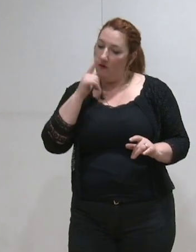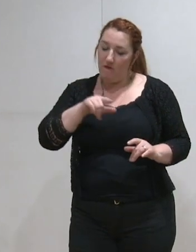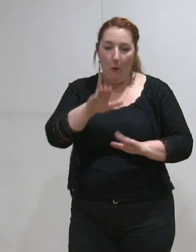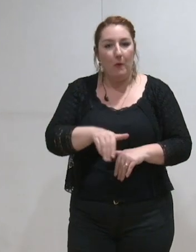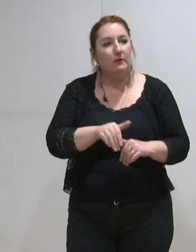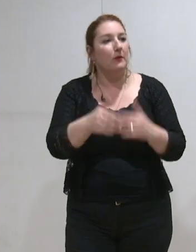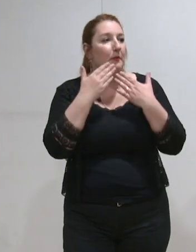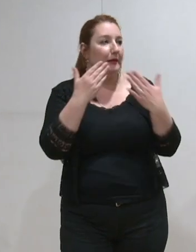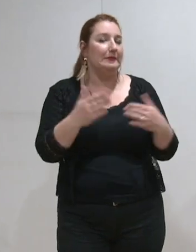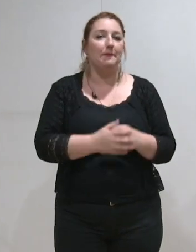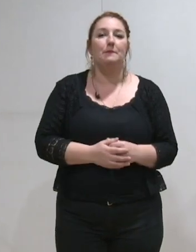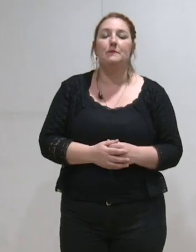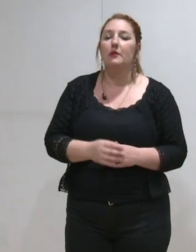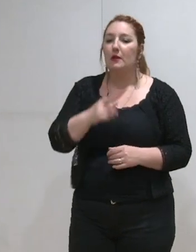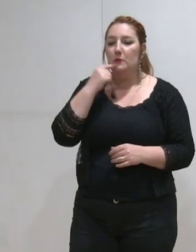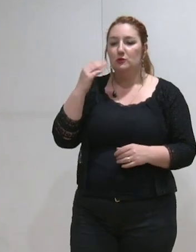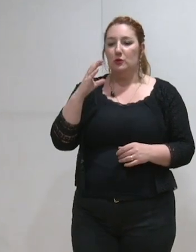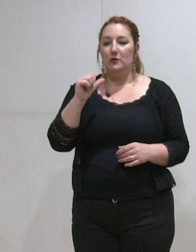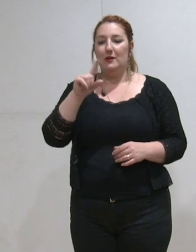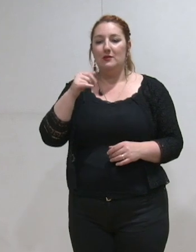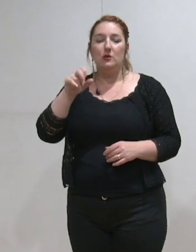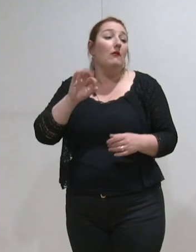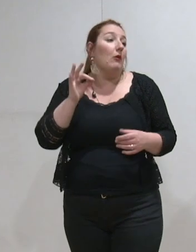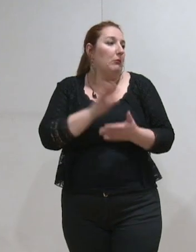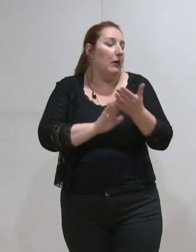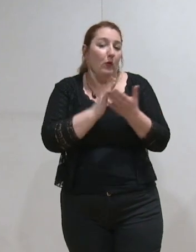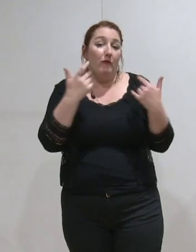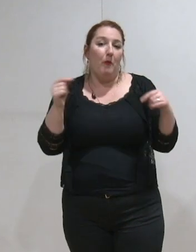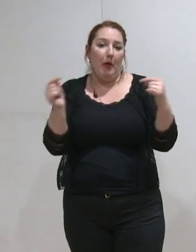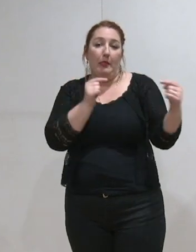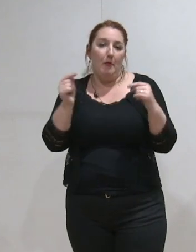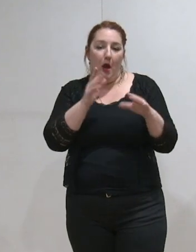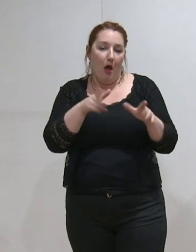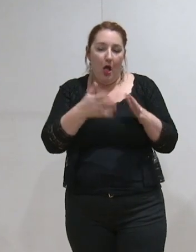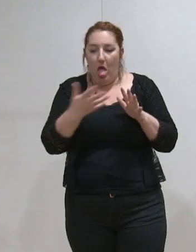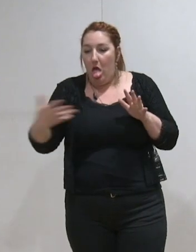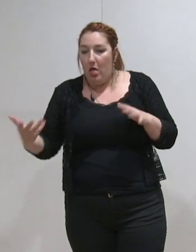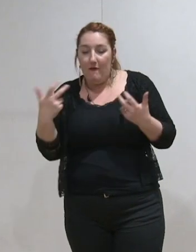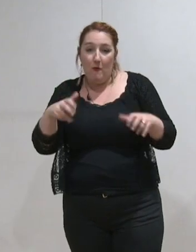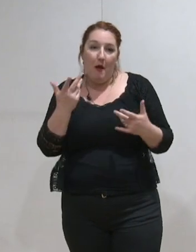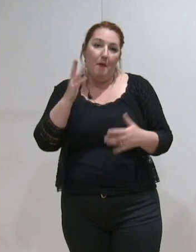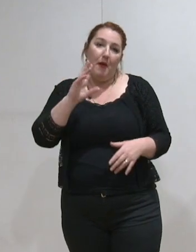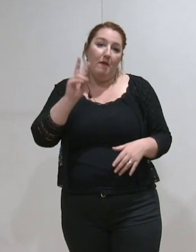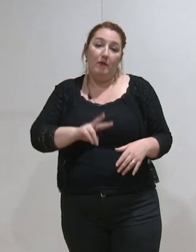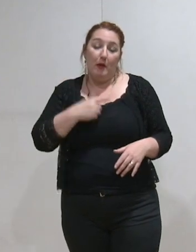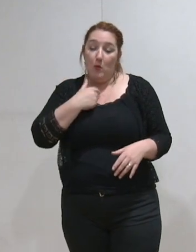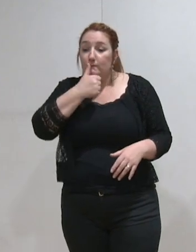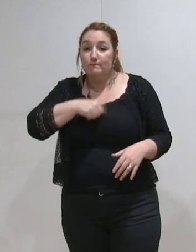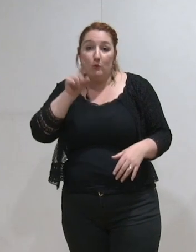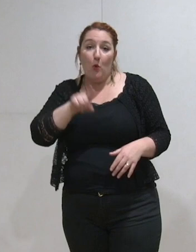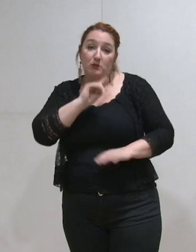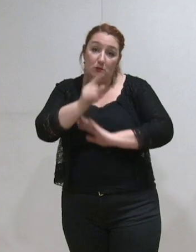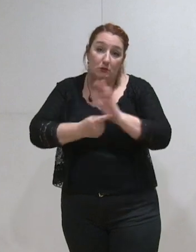monsieur casenav oui je je je comptais pas Pronger ce débat mais je je suis quand même contraint un peu de là d'y revenir parce